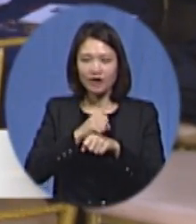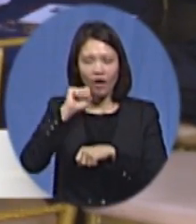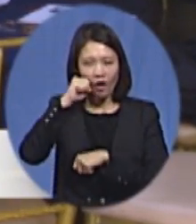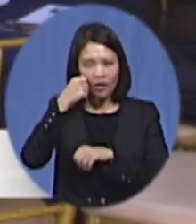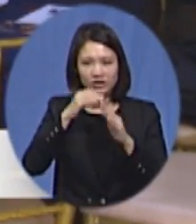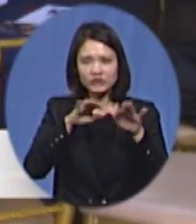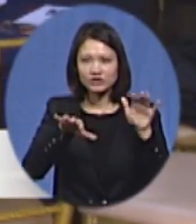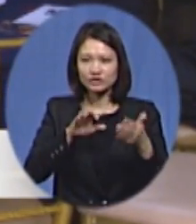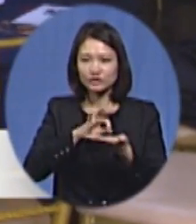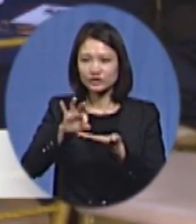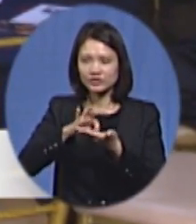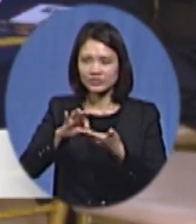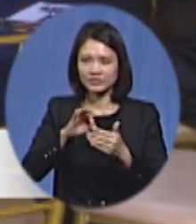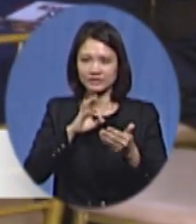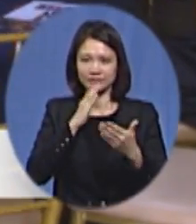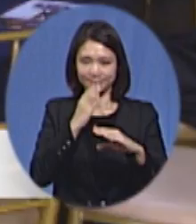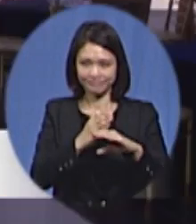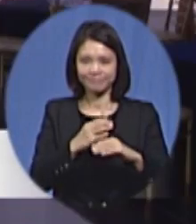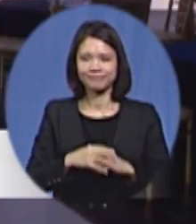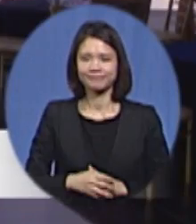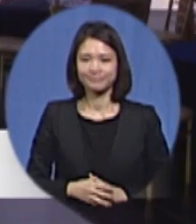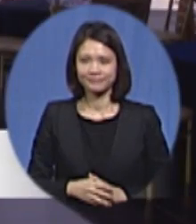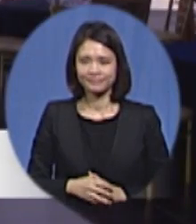이웃을 돕는 데 쓰일 예정입니다.